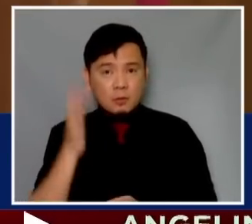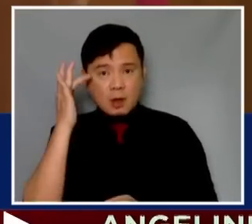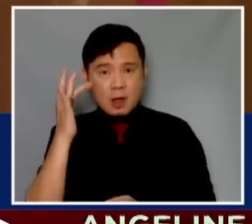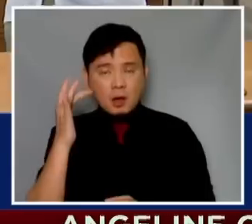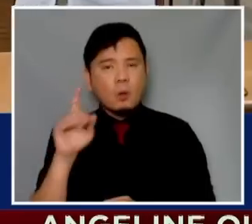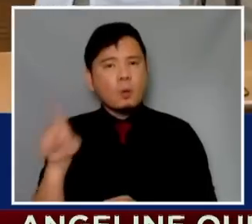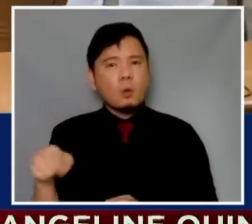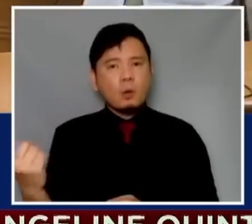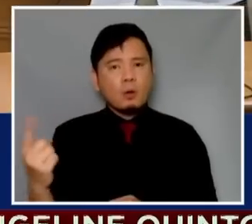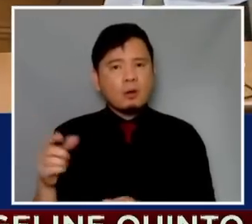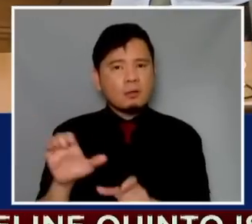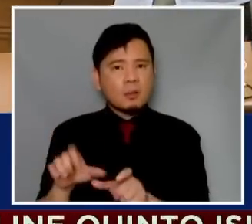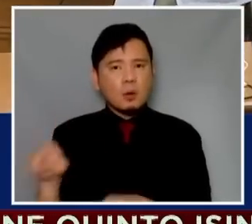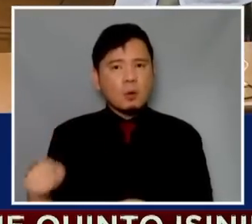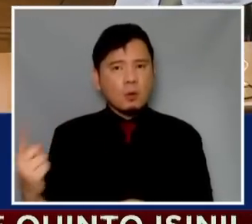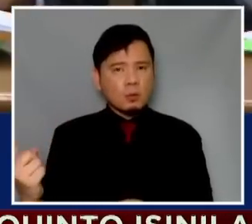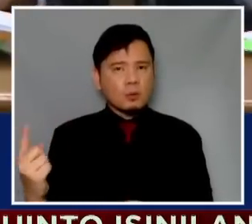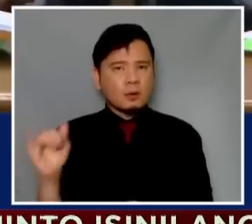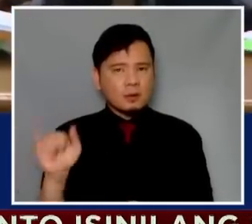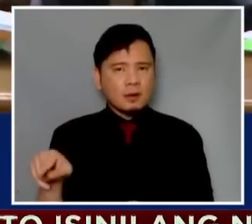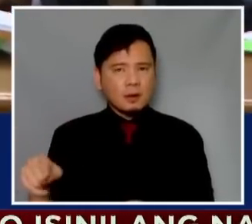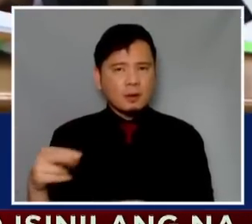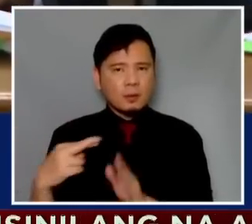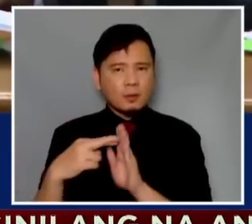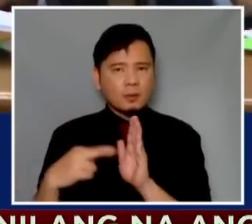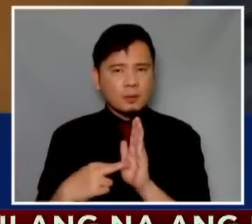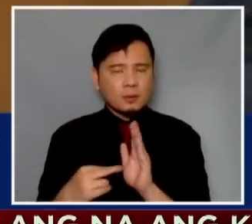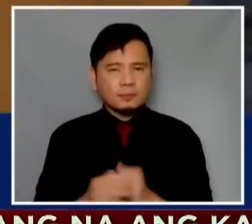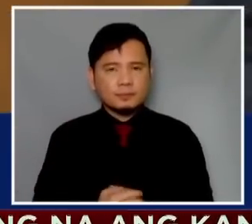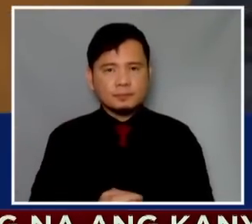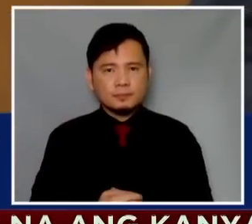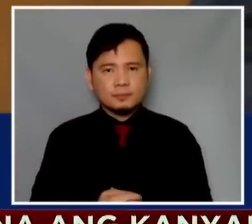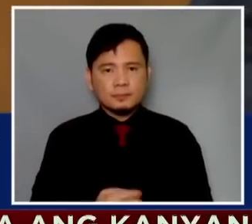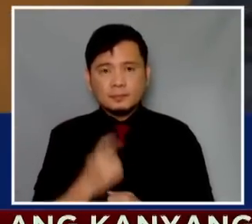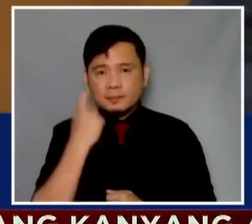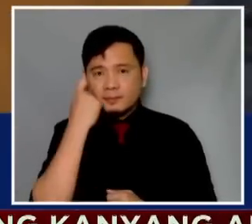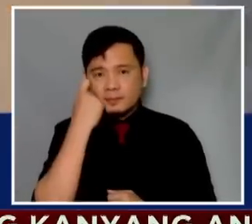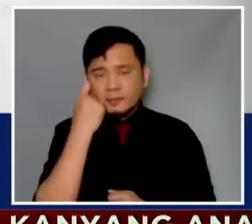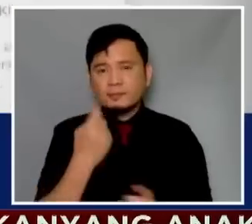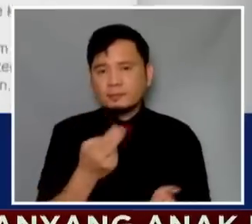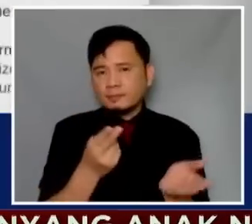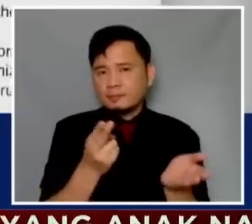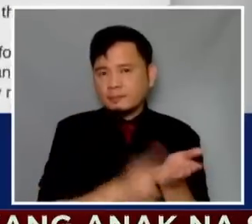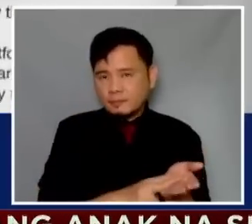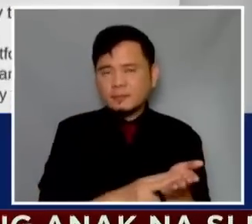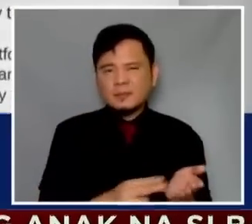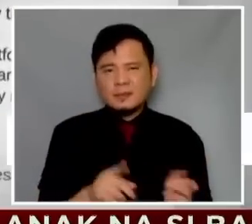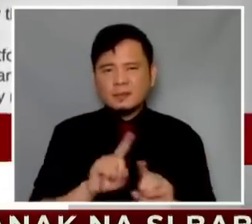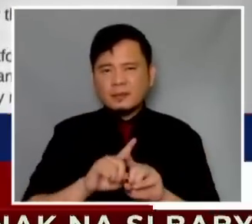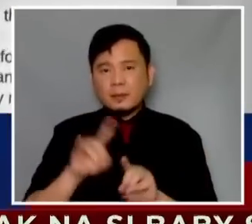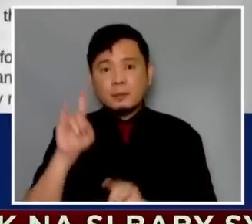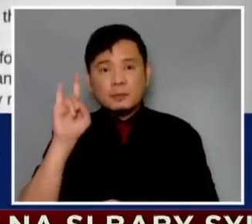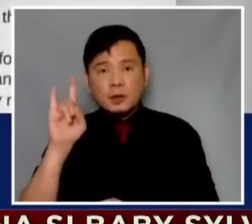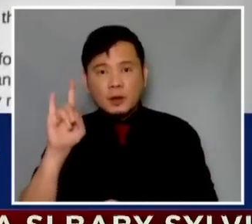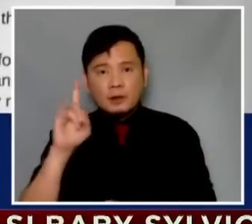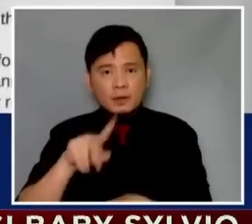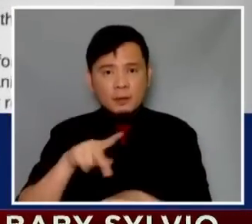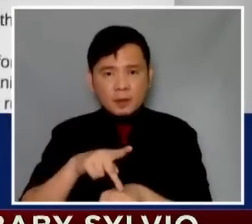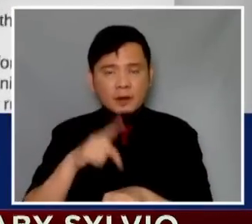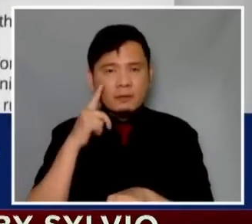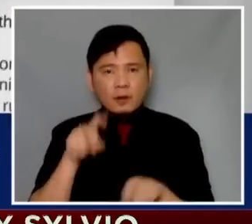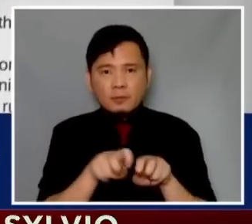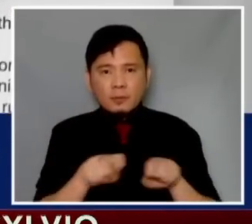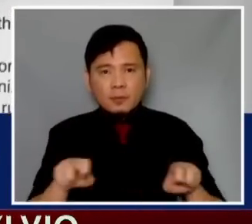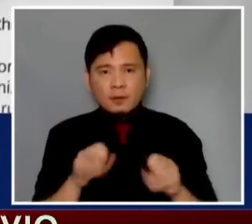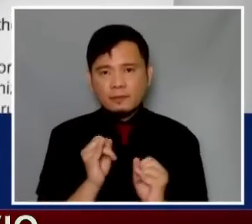ina-allow natin. Kanina nagpirmahan naman ang COMELEC at kapisanan ng mga broadcaster ng Pilipinas ng kasunduan para sa panel interview sa